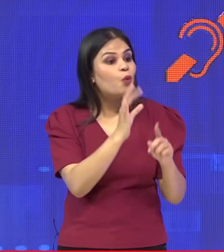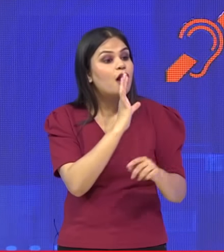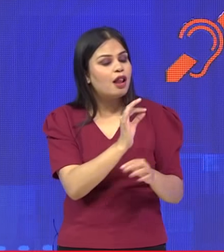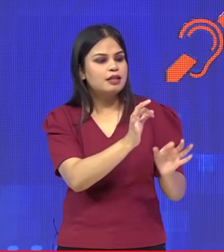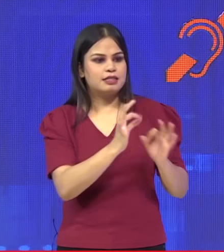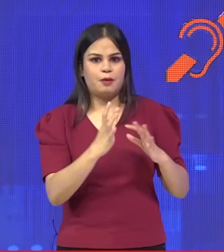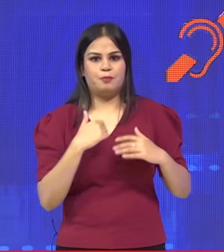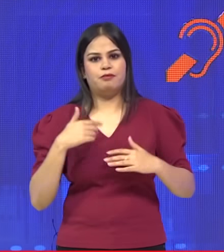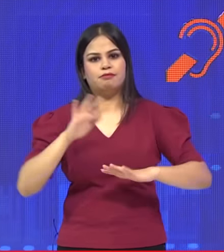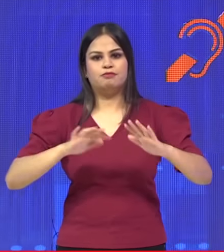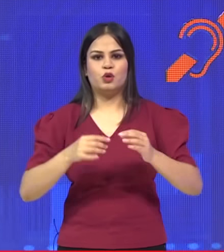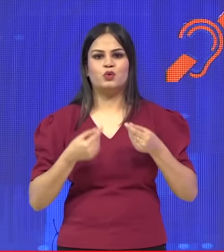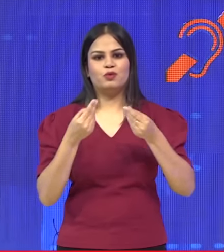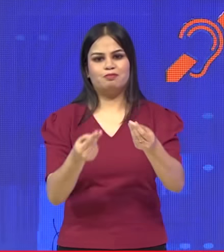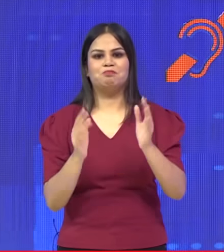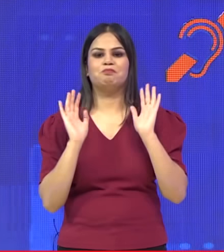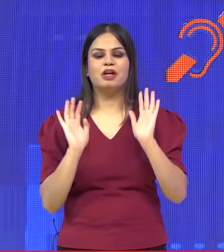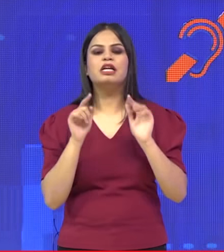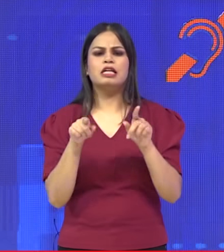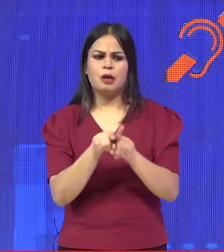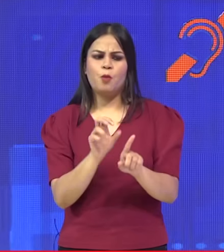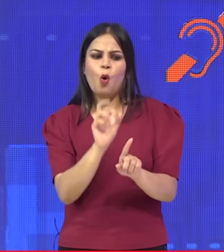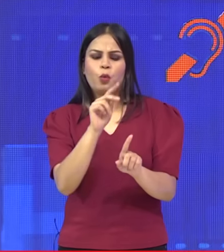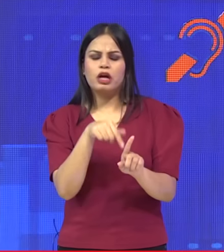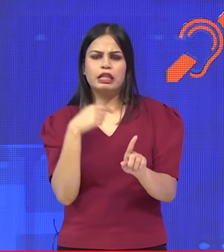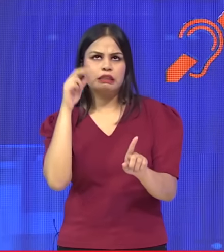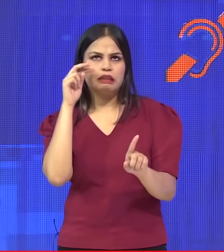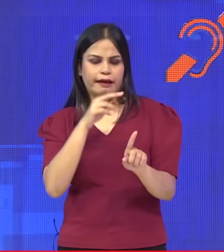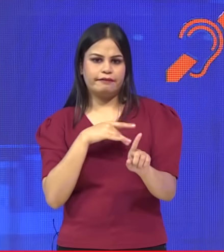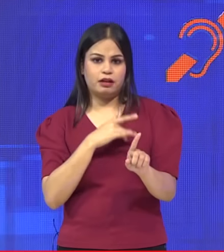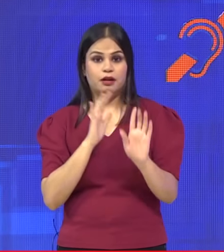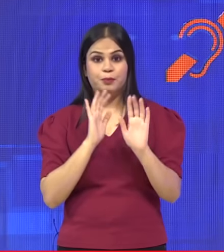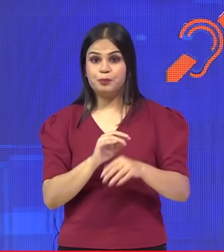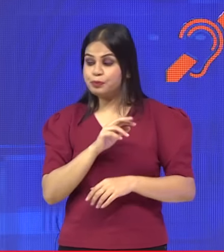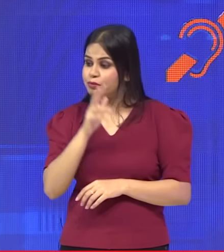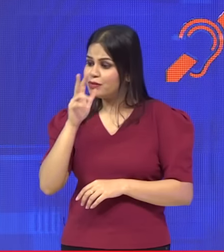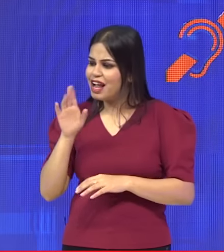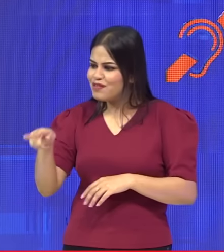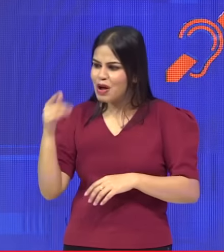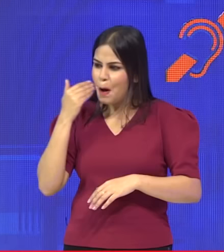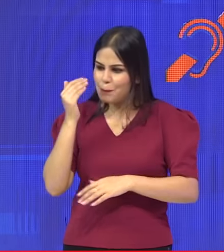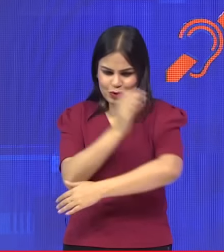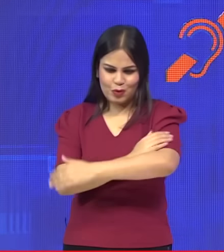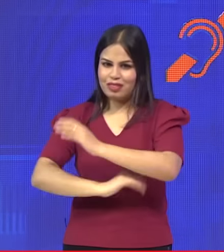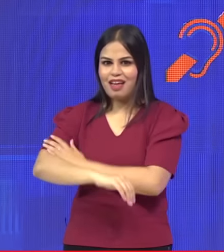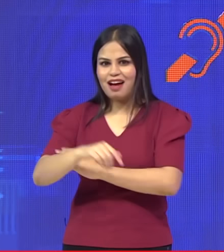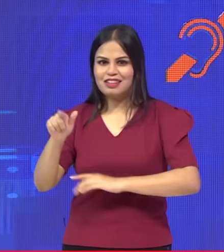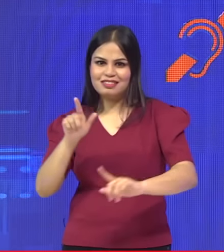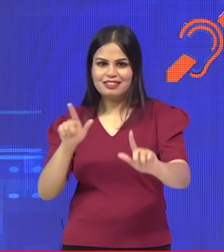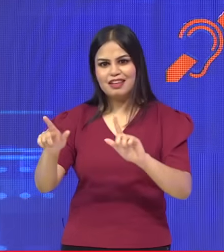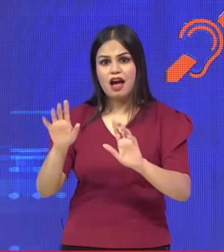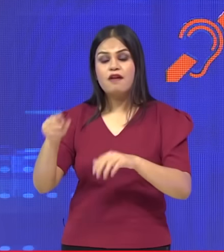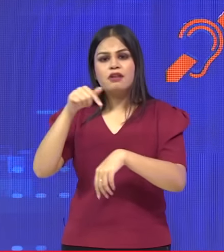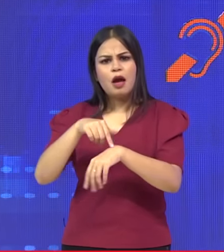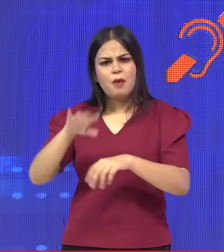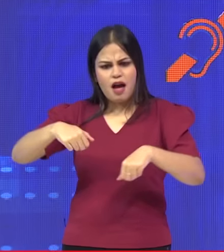और आई थिंक सुल्तान की शूटिंग के दौरान जो एक स्कूटर था आपके पास में वो स्कूटर लेक